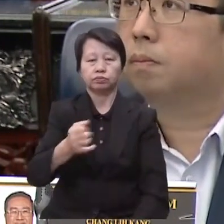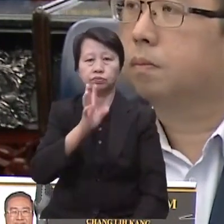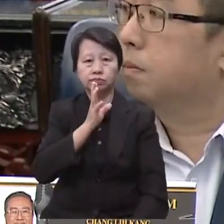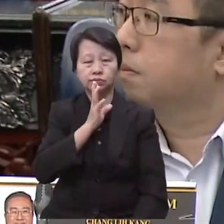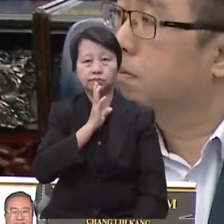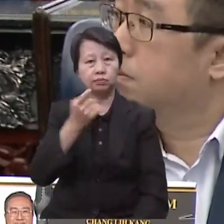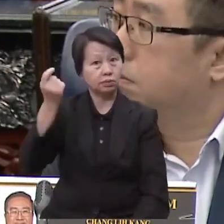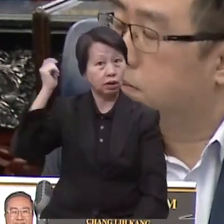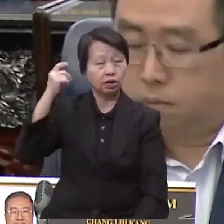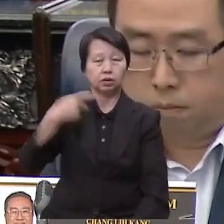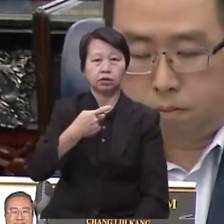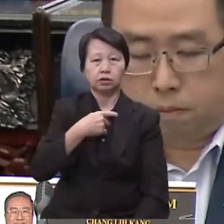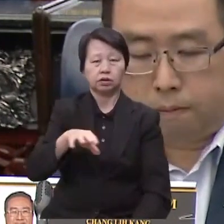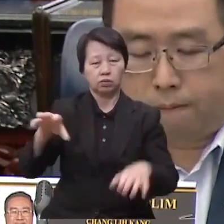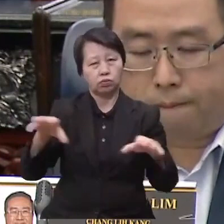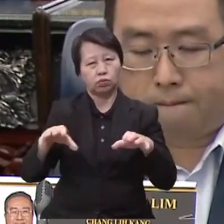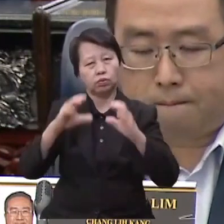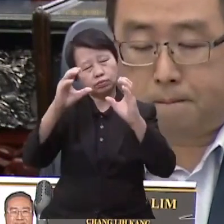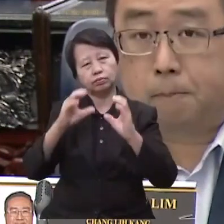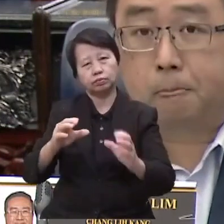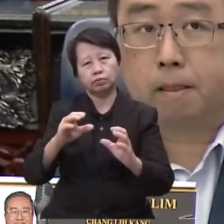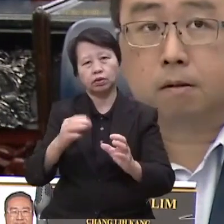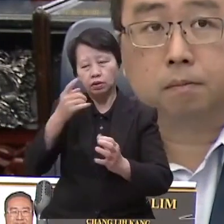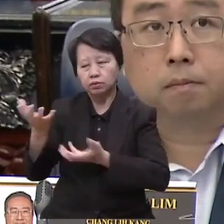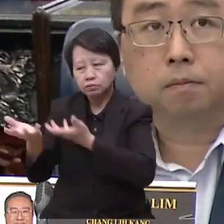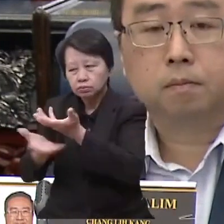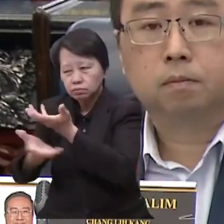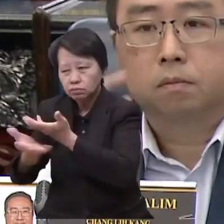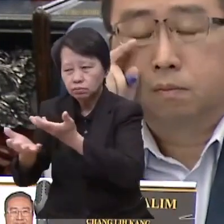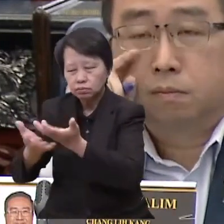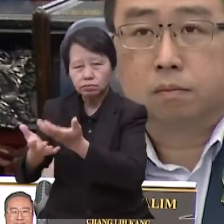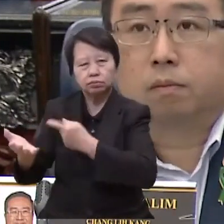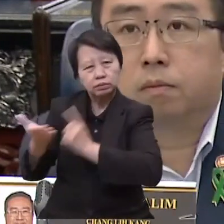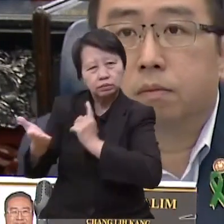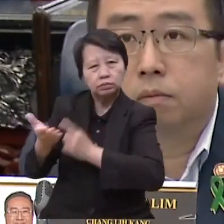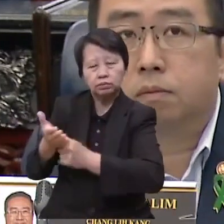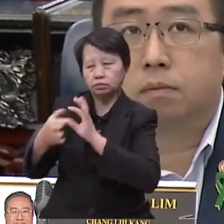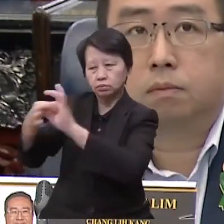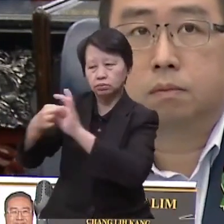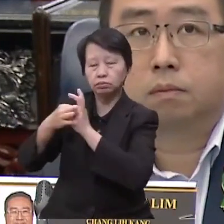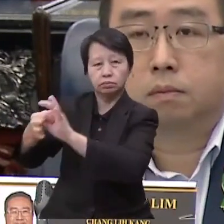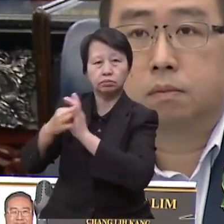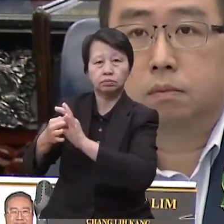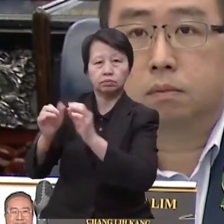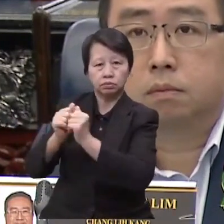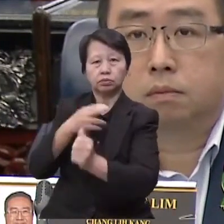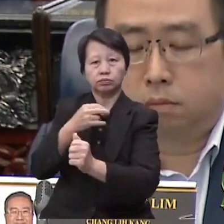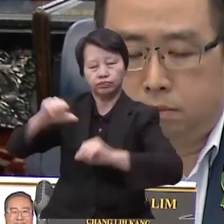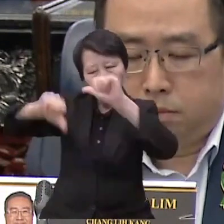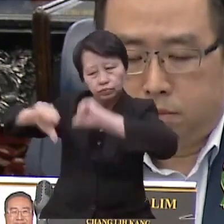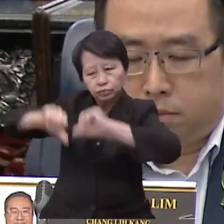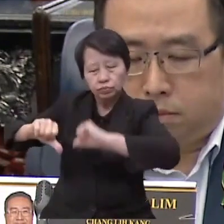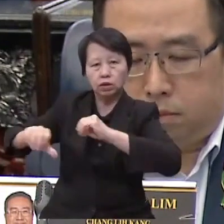kita katakan tadi kita ambil pendekatan untuk diplomasi dan juga menerusi kerjasama teknikal dan kajian saintifik di